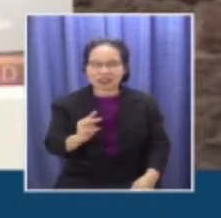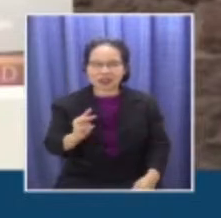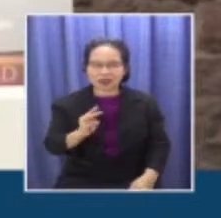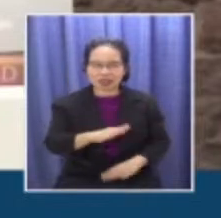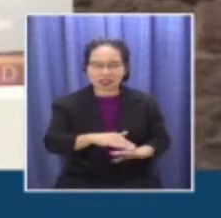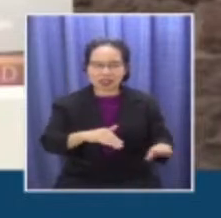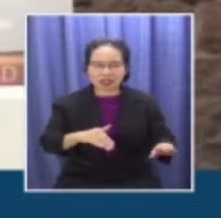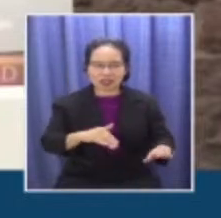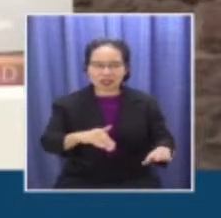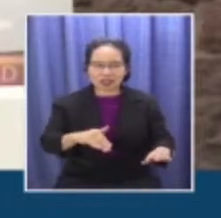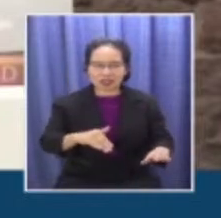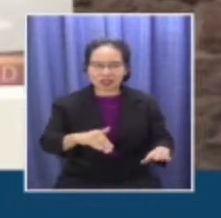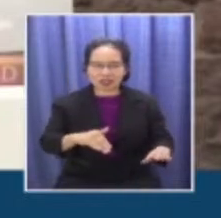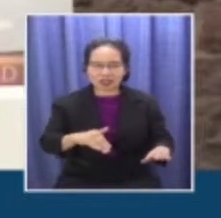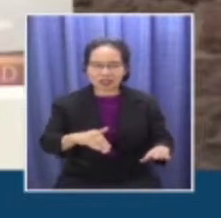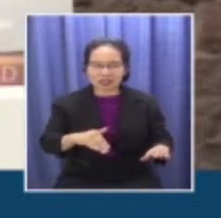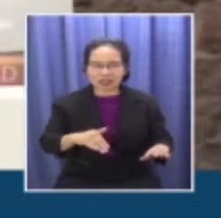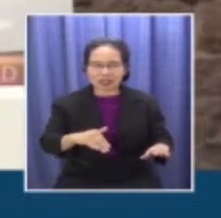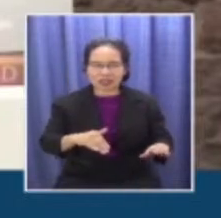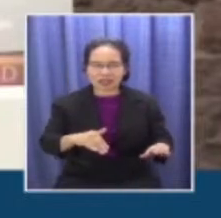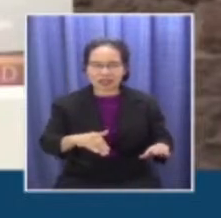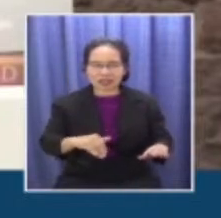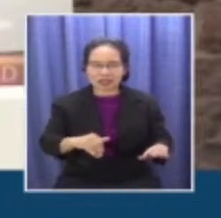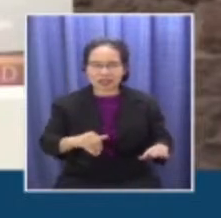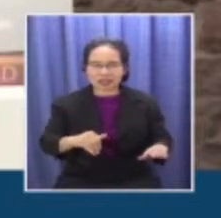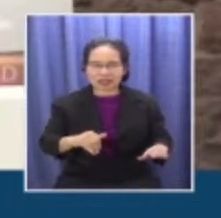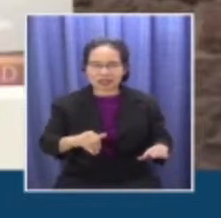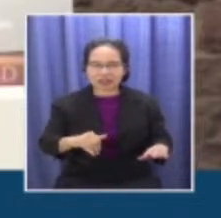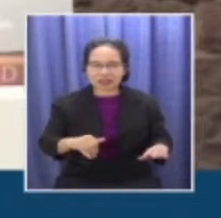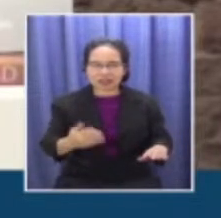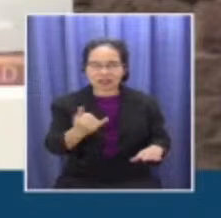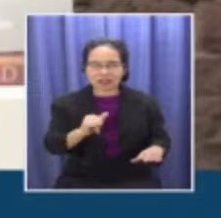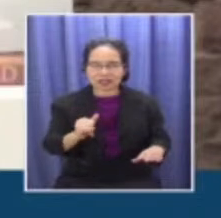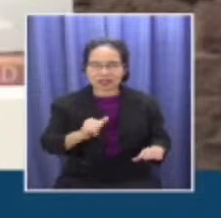nipa wɔn nso Nyankopɔn te ase no